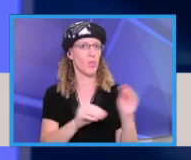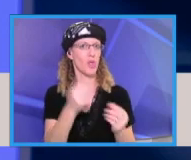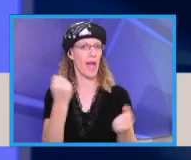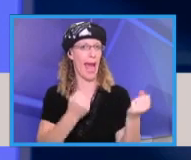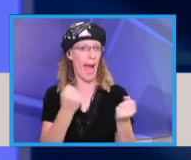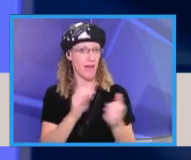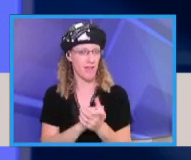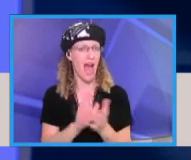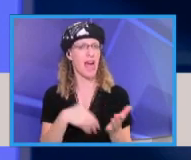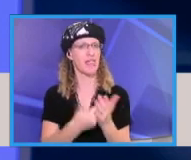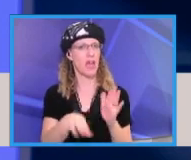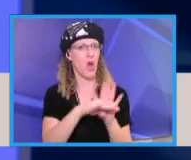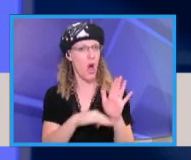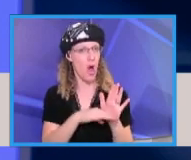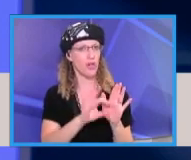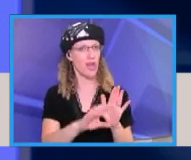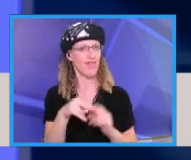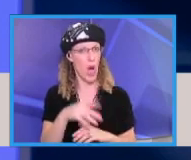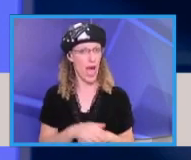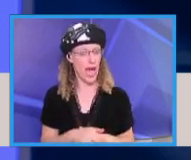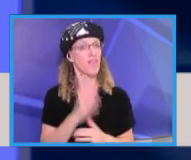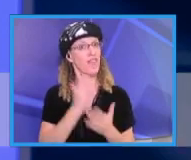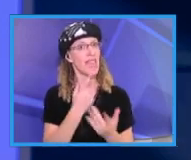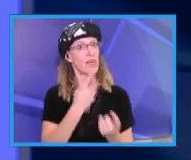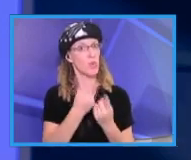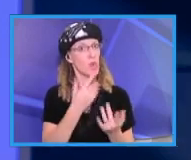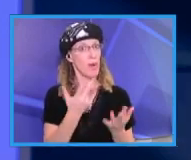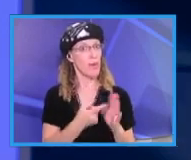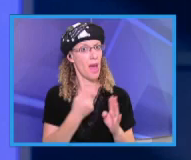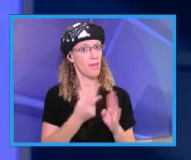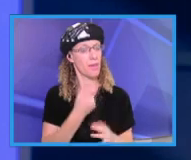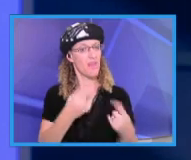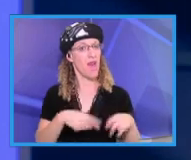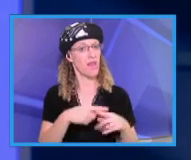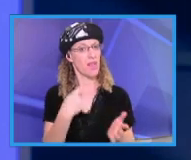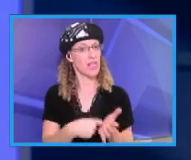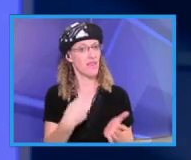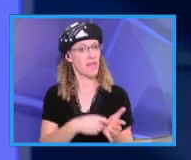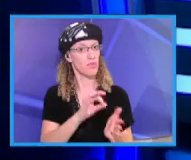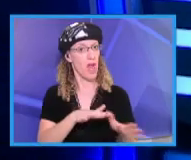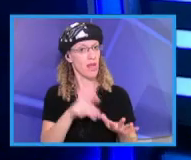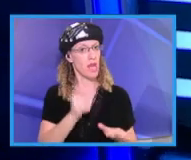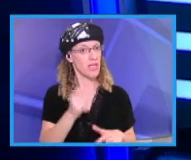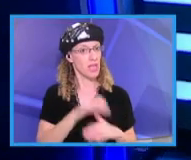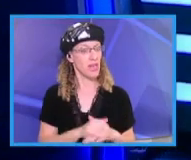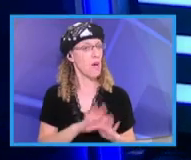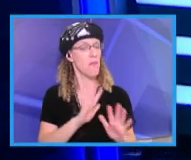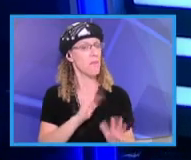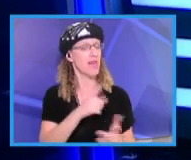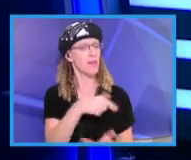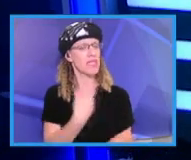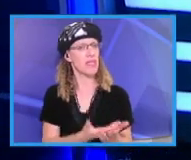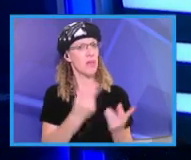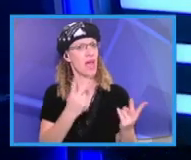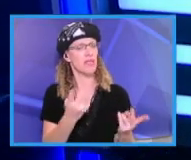חוק של חבר הכנסת עודד פורר, וכבר התקיימו על כך כמה דיונים בוועדת הכספים של הכנסת. מה אתם מציעים